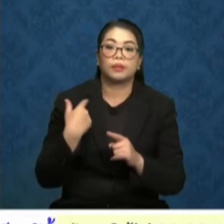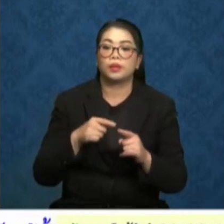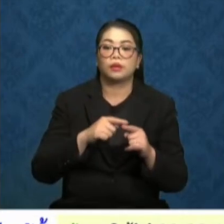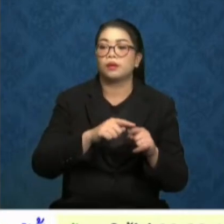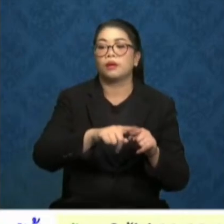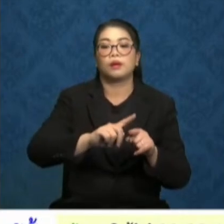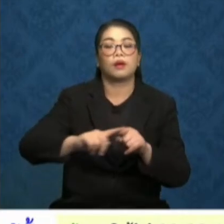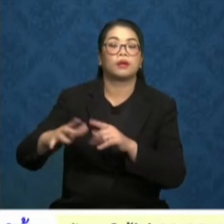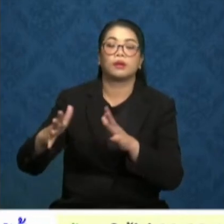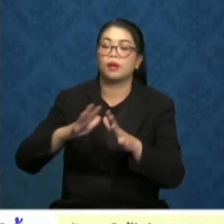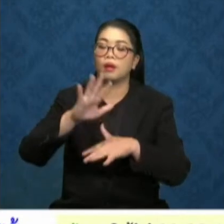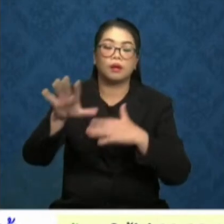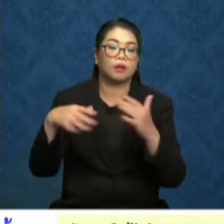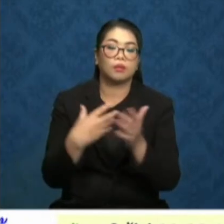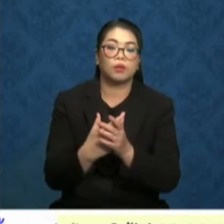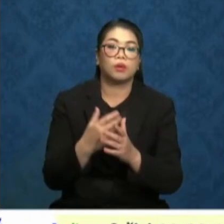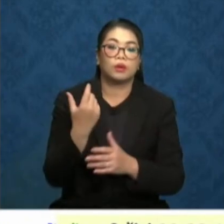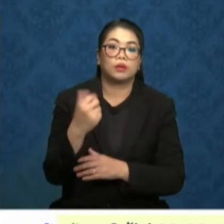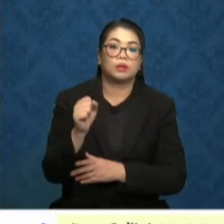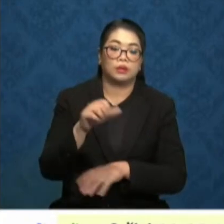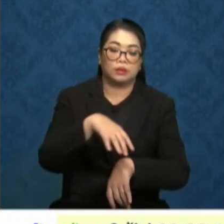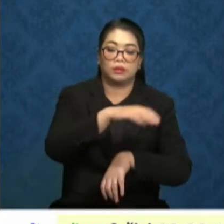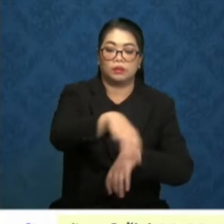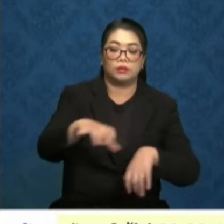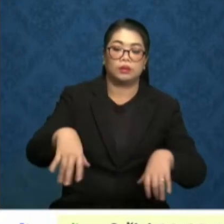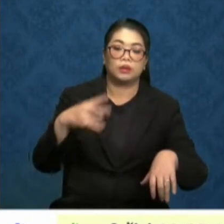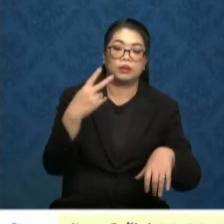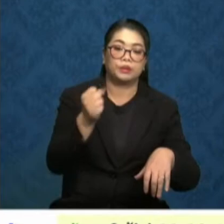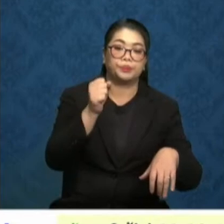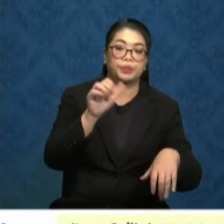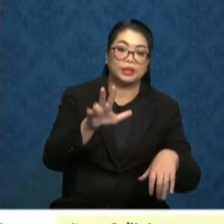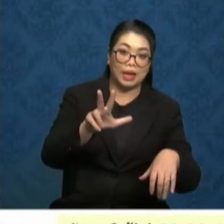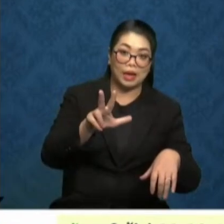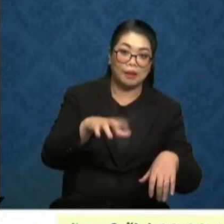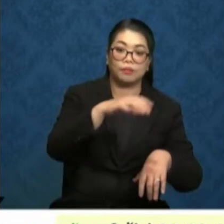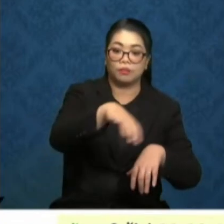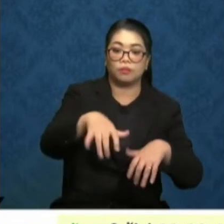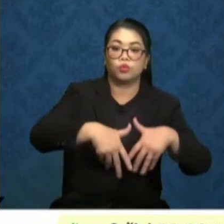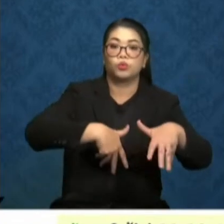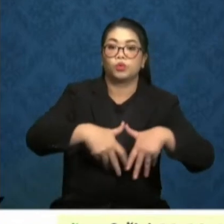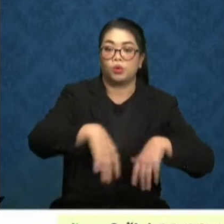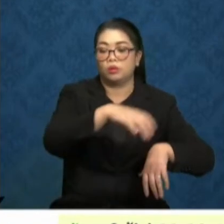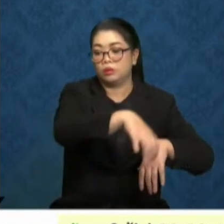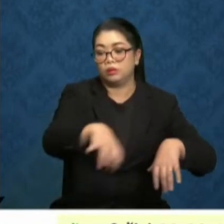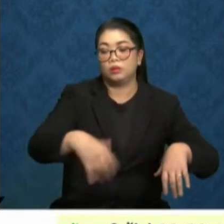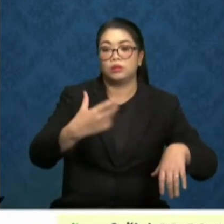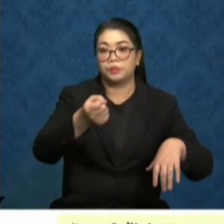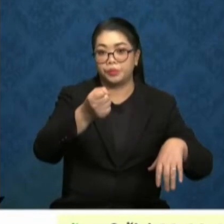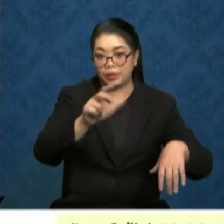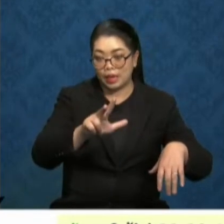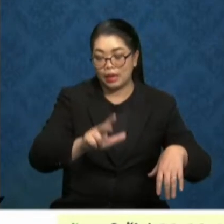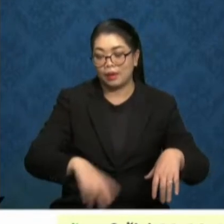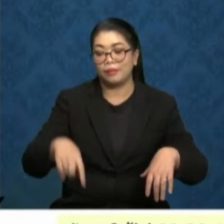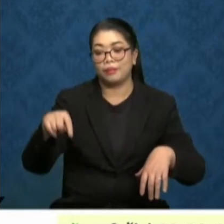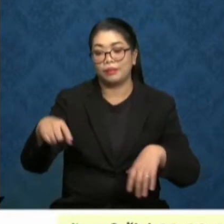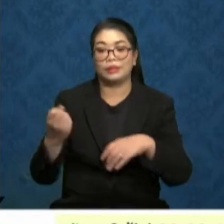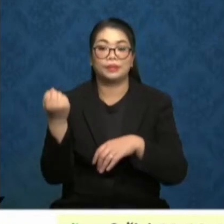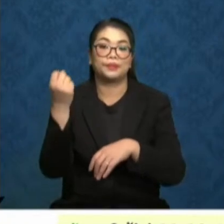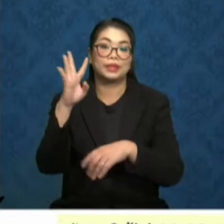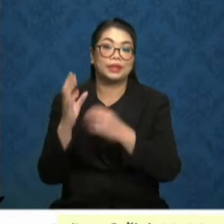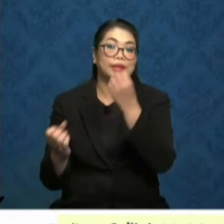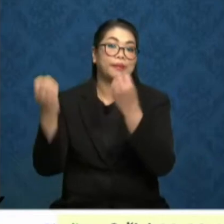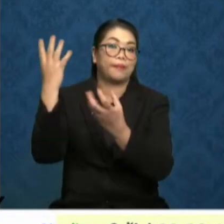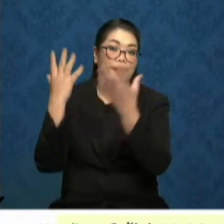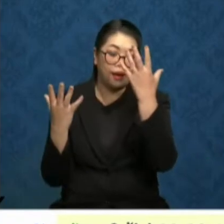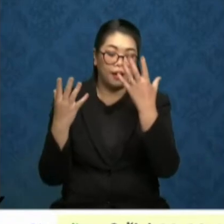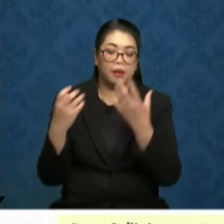ไหทั้งหมดก็ 13 นิคม 14 ป่าและทั้หมดโมที่ 13 จหวดที่ผมกไดร